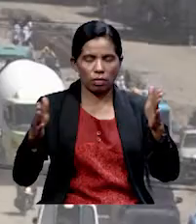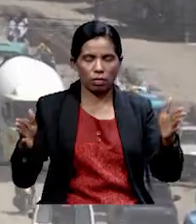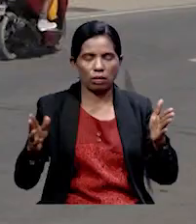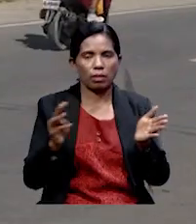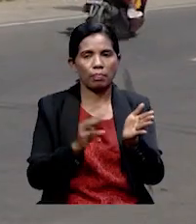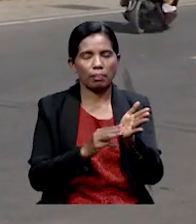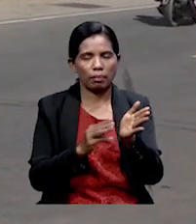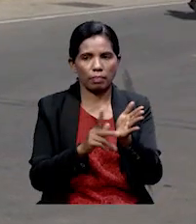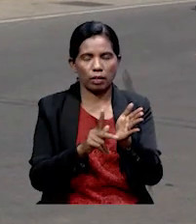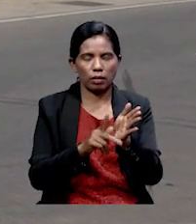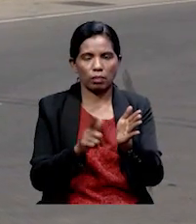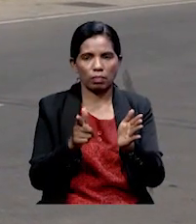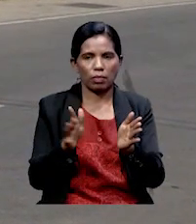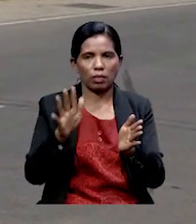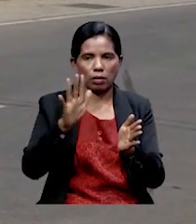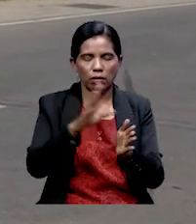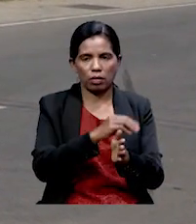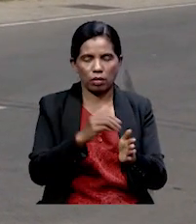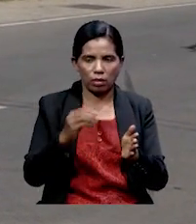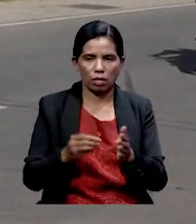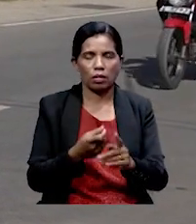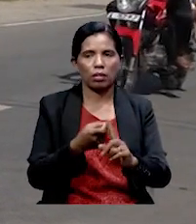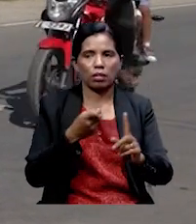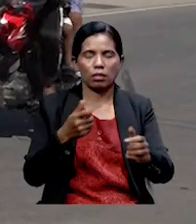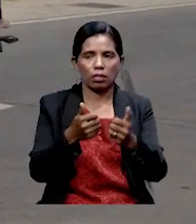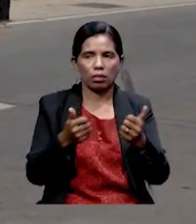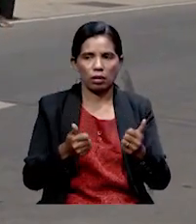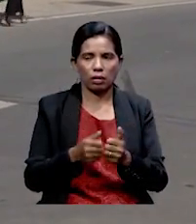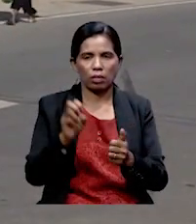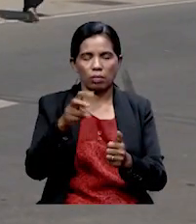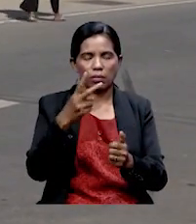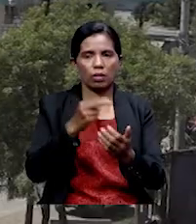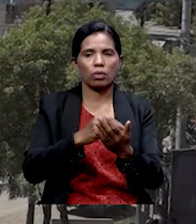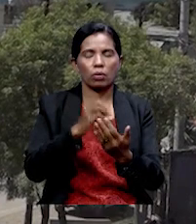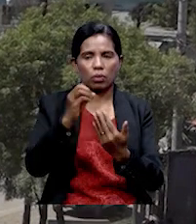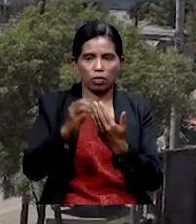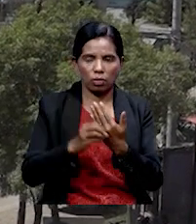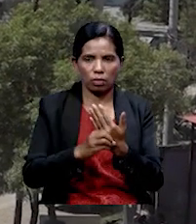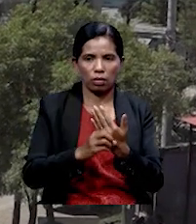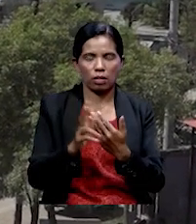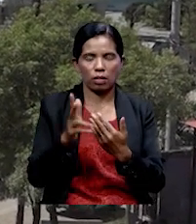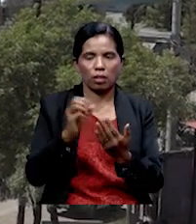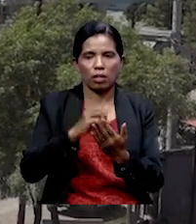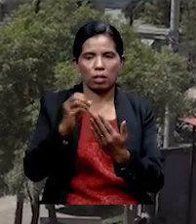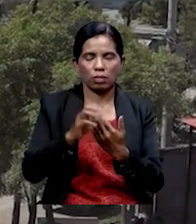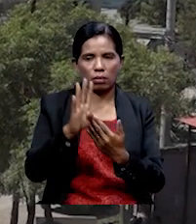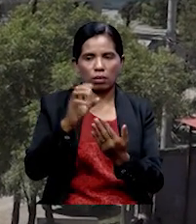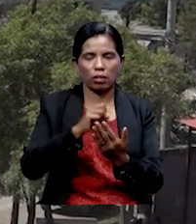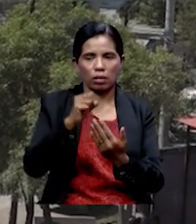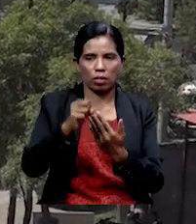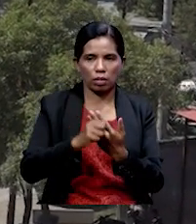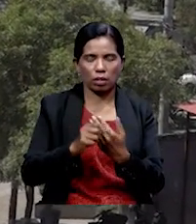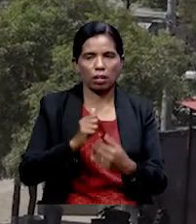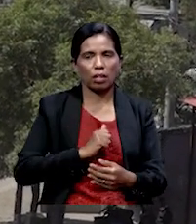ruanurres en lima ponto sandures en walu quadrado, composto si aldeia 12 de outubro, 30 de agosto, 4 de setembro,